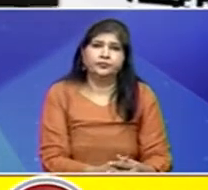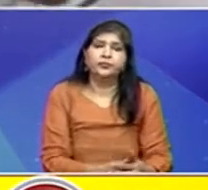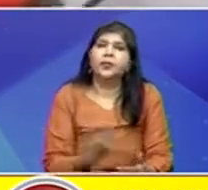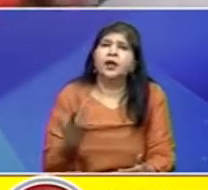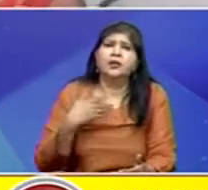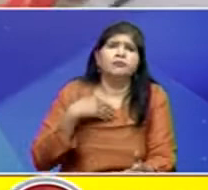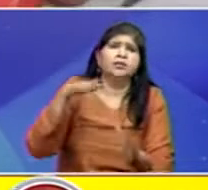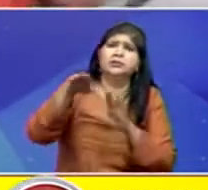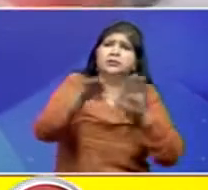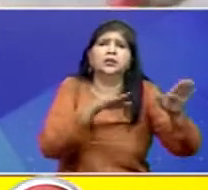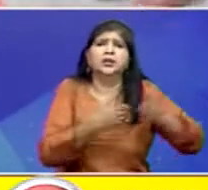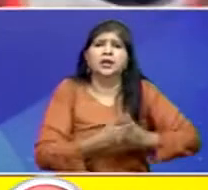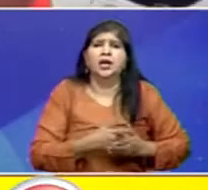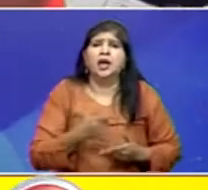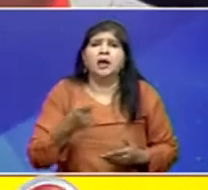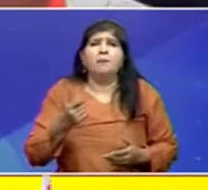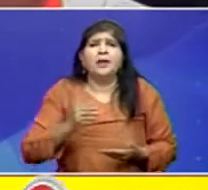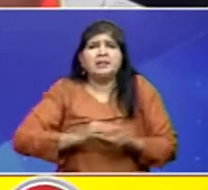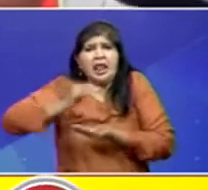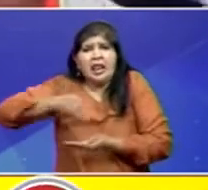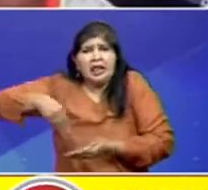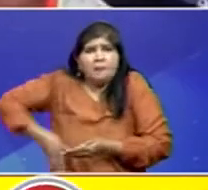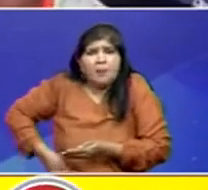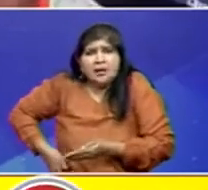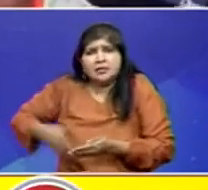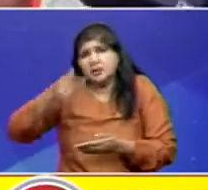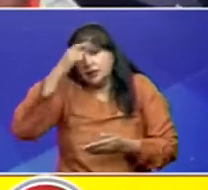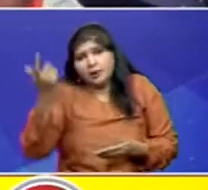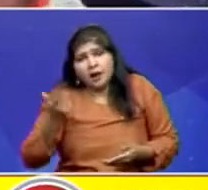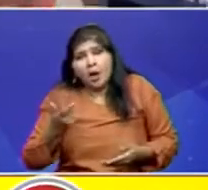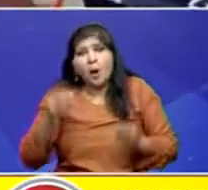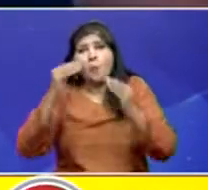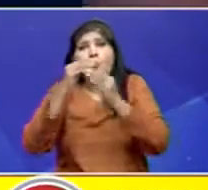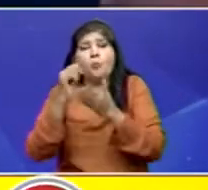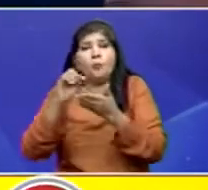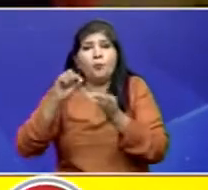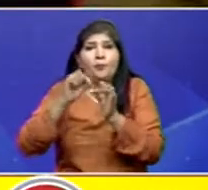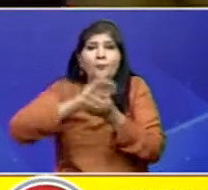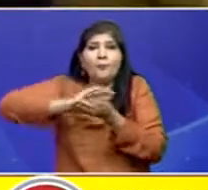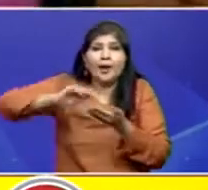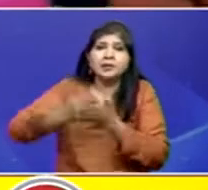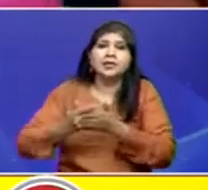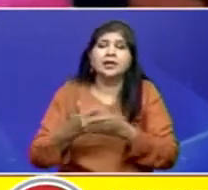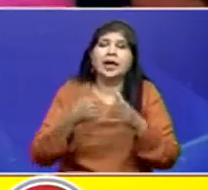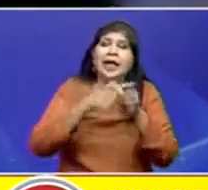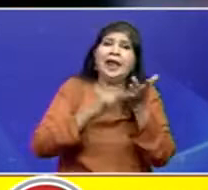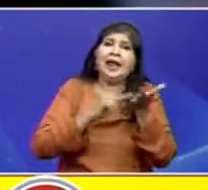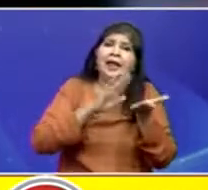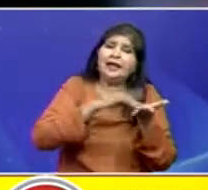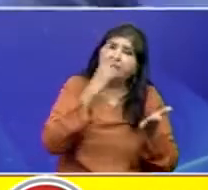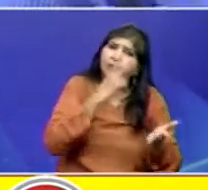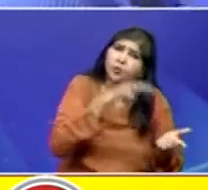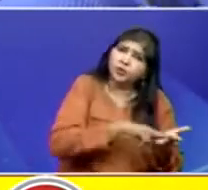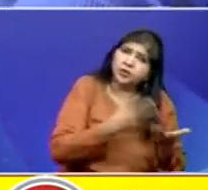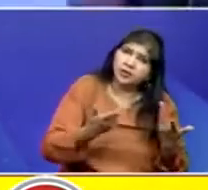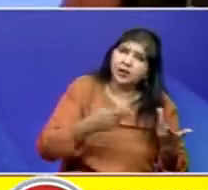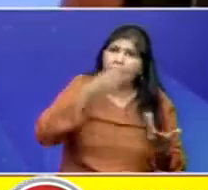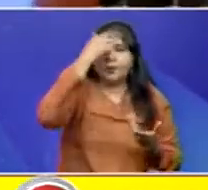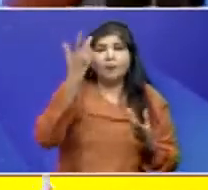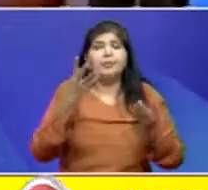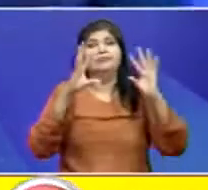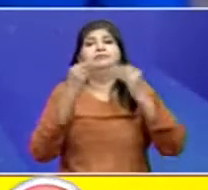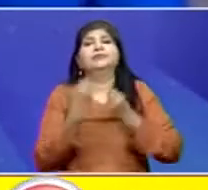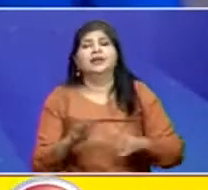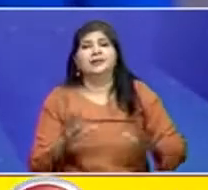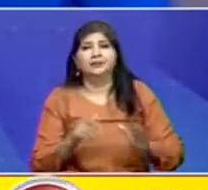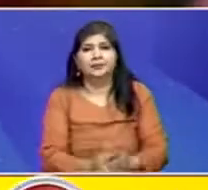भी गए कैस्ट ले जाने का बैंक जाने का ATM खोजने का जंजटी खतम